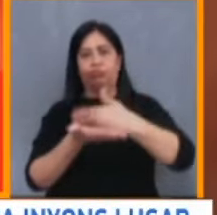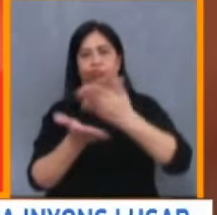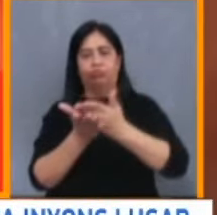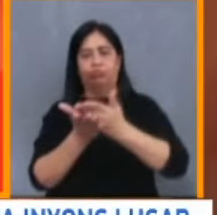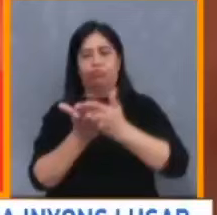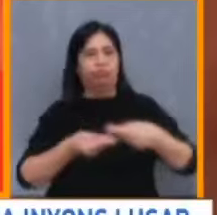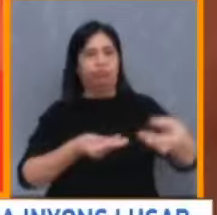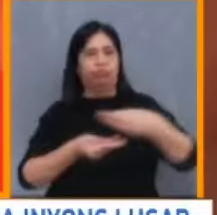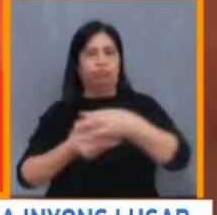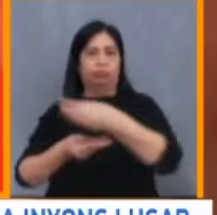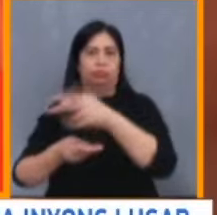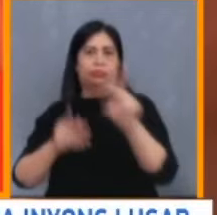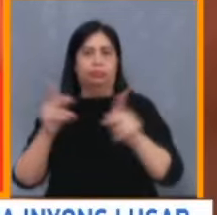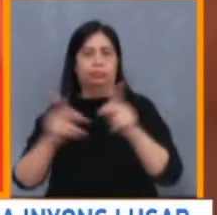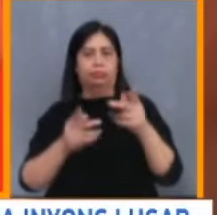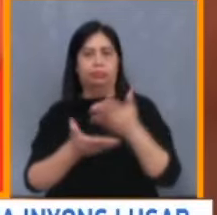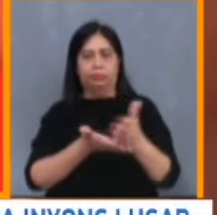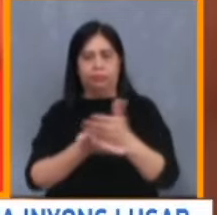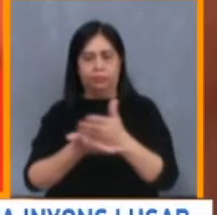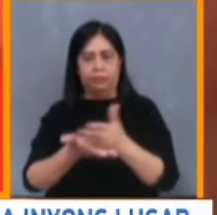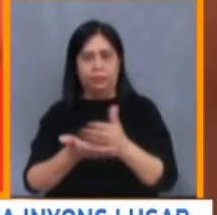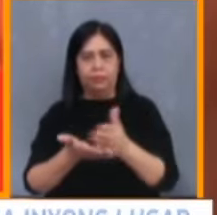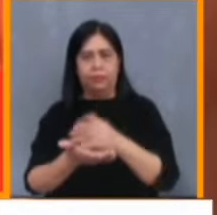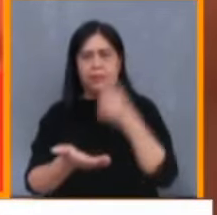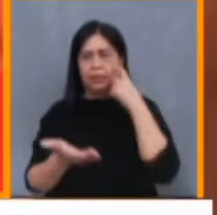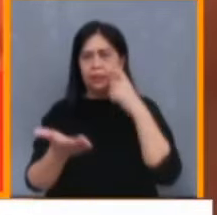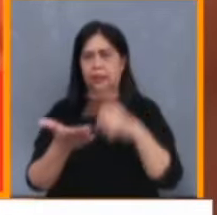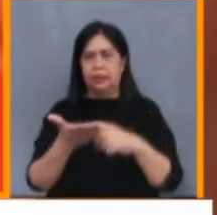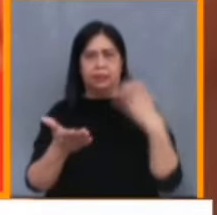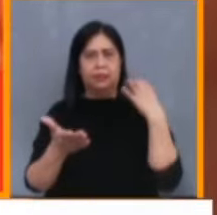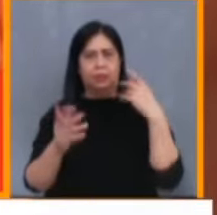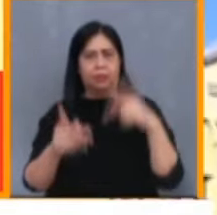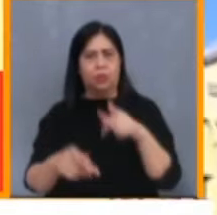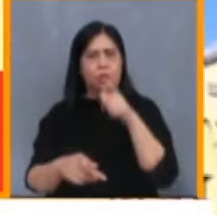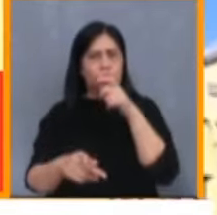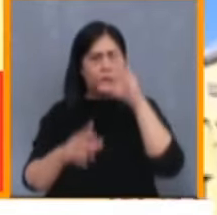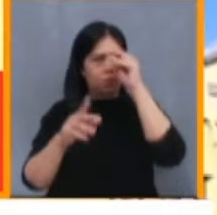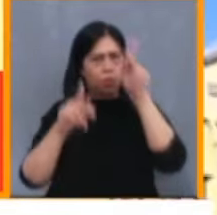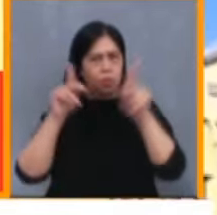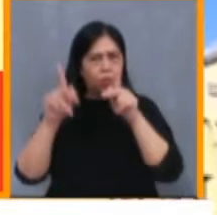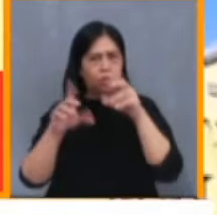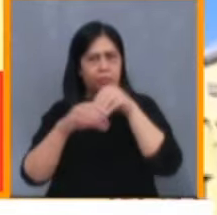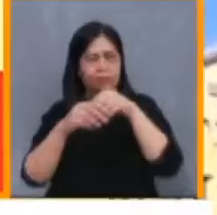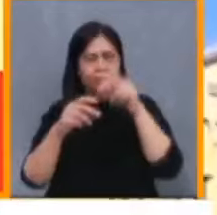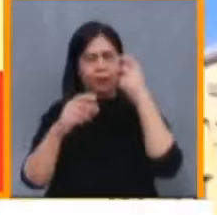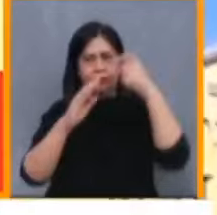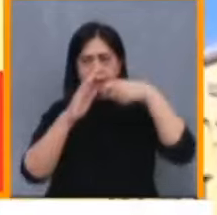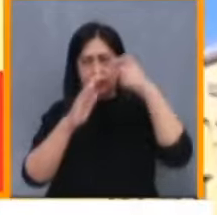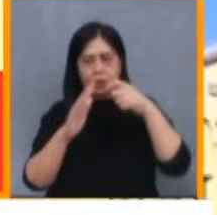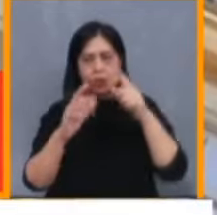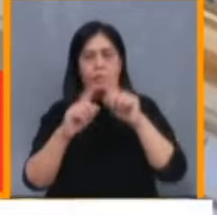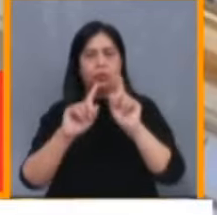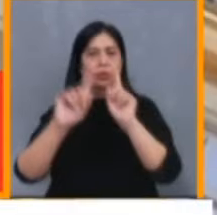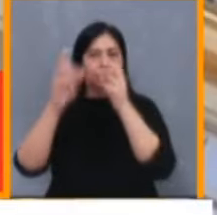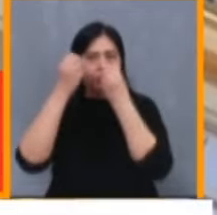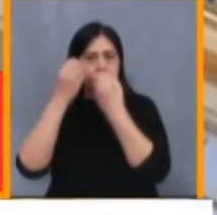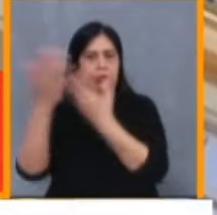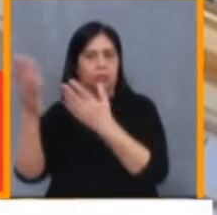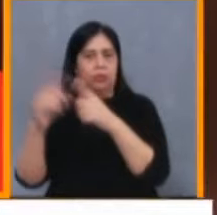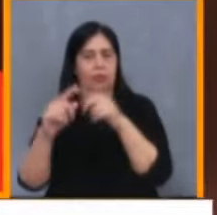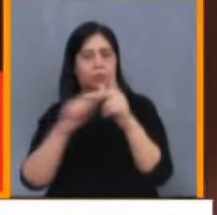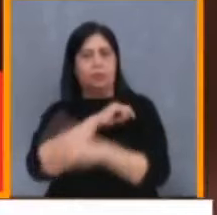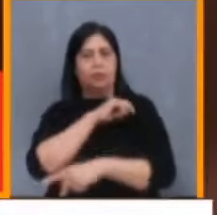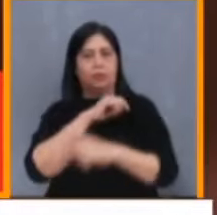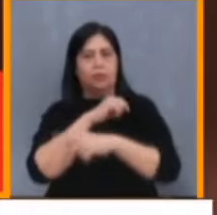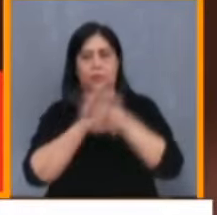tao. Hindi raw matukoy ng chairman kung sino ang mga kalalakihan sa video. Nakarating na ito sa kaalaman ng provincial government at